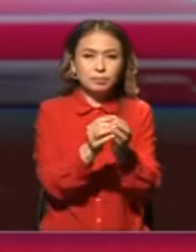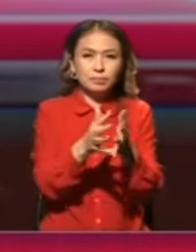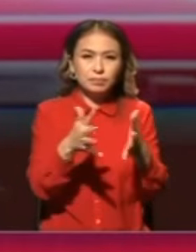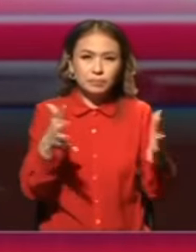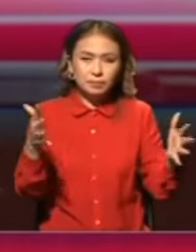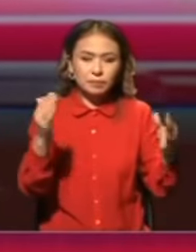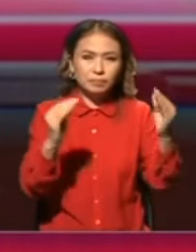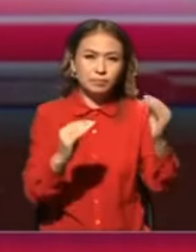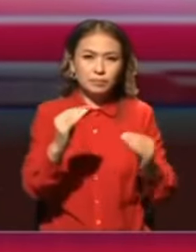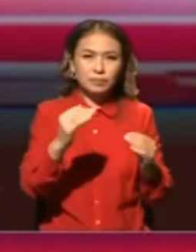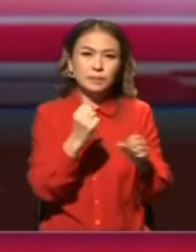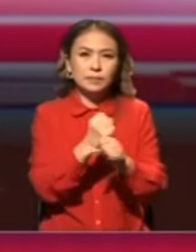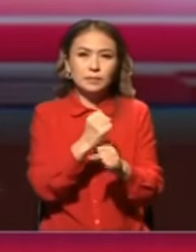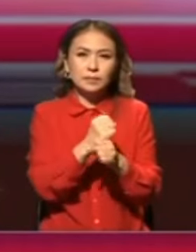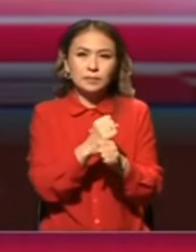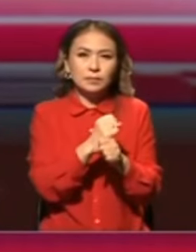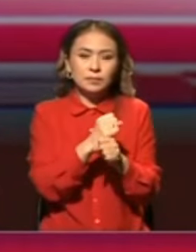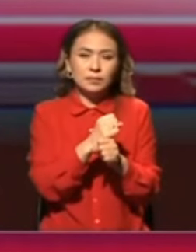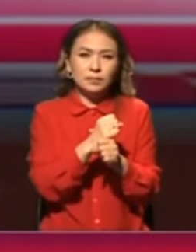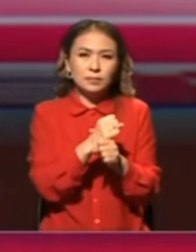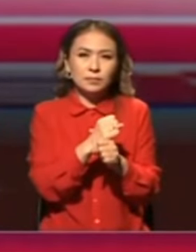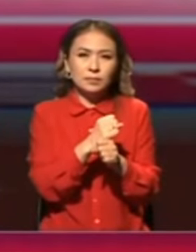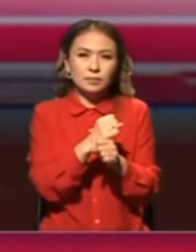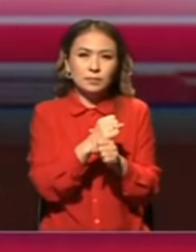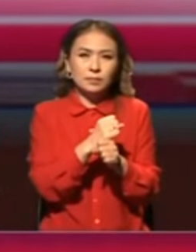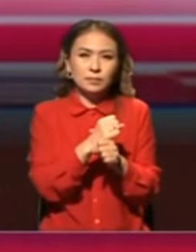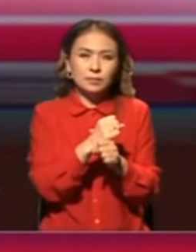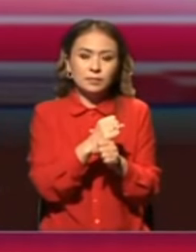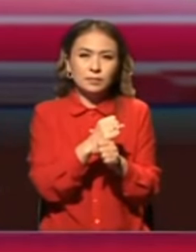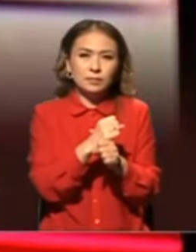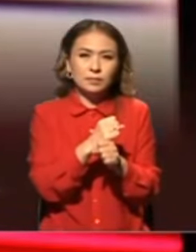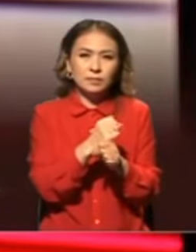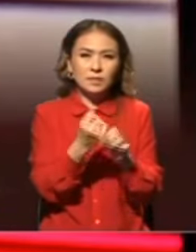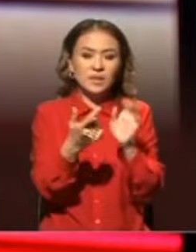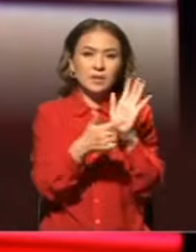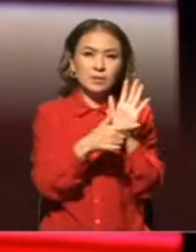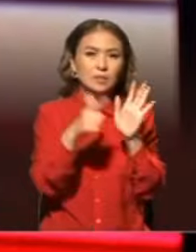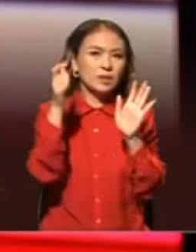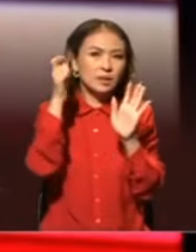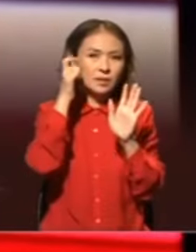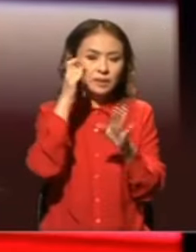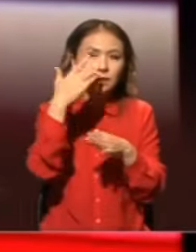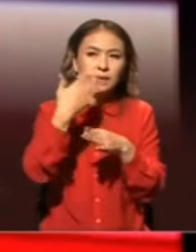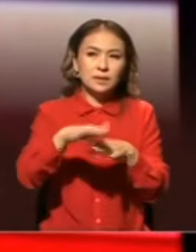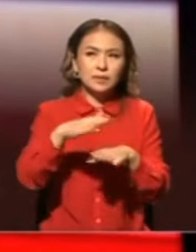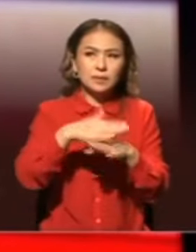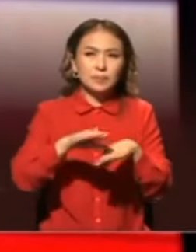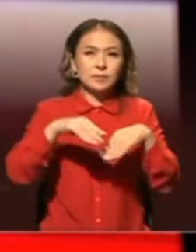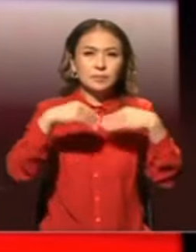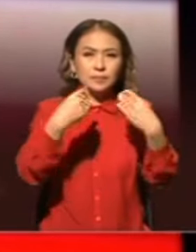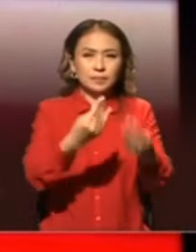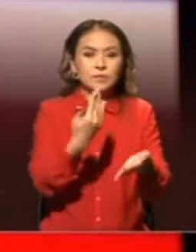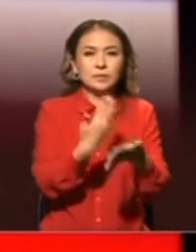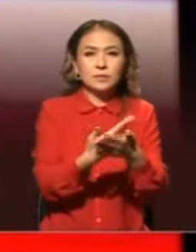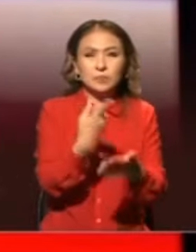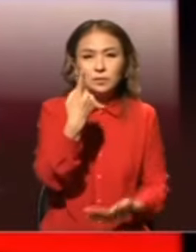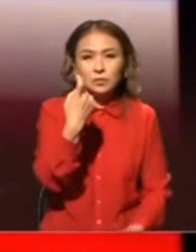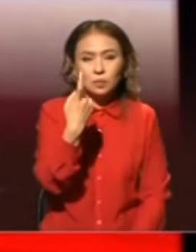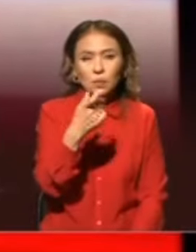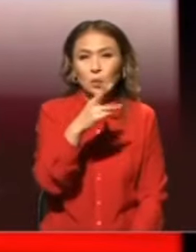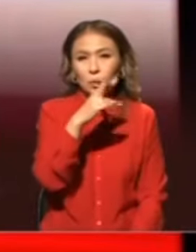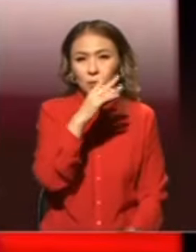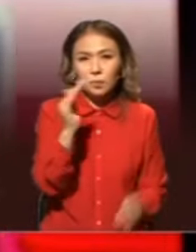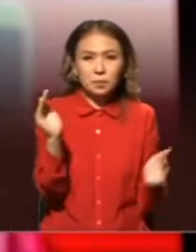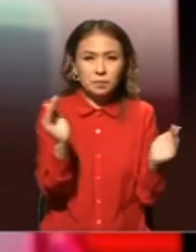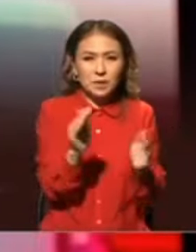арқылы жаңағы неғылады. Сонда 7 жылға несие ретінде мысалы 100 қозы берілетін